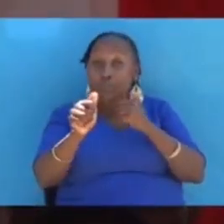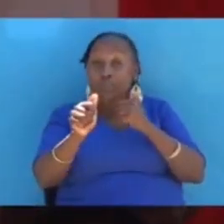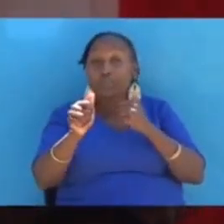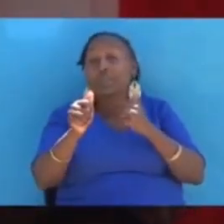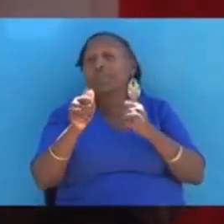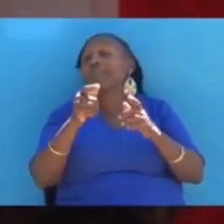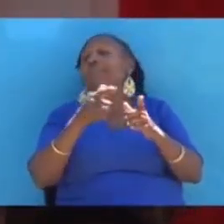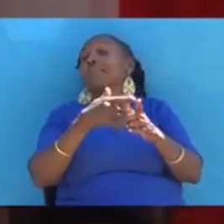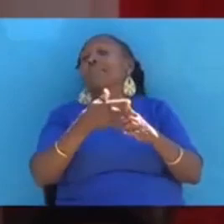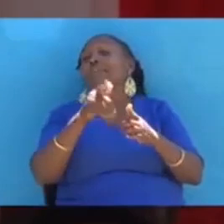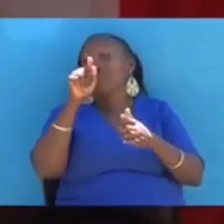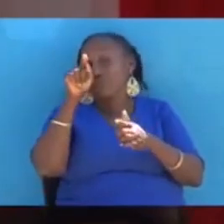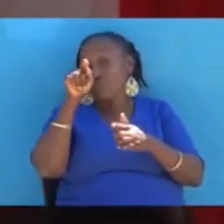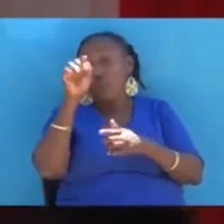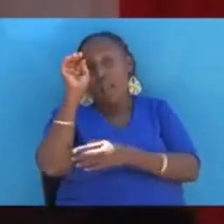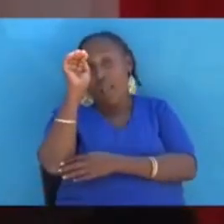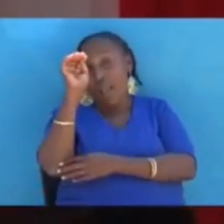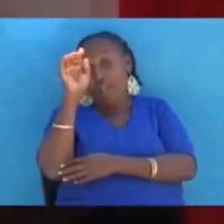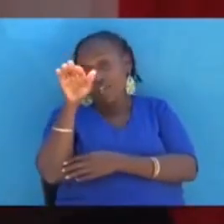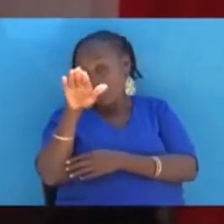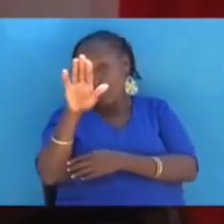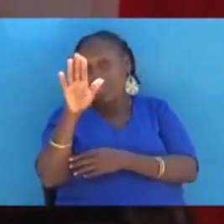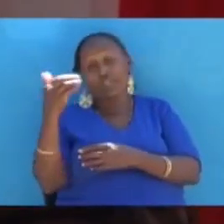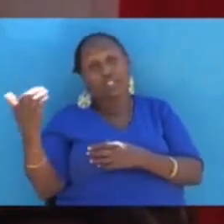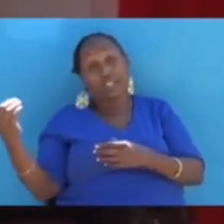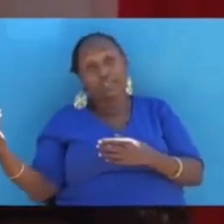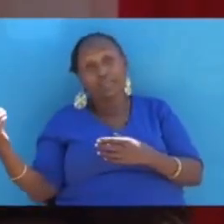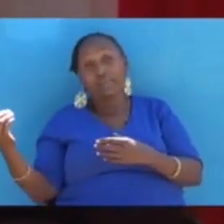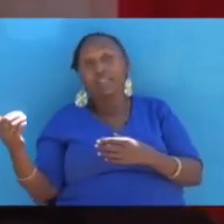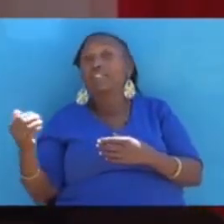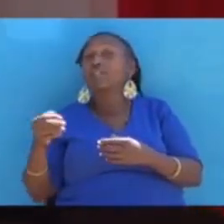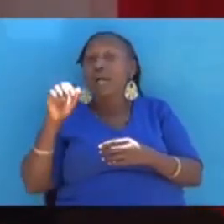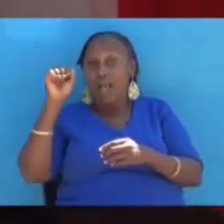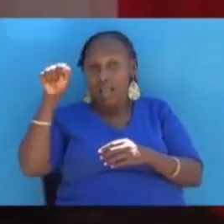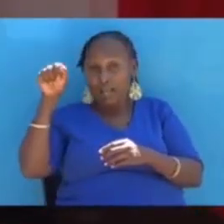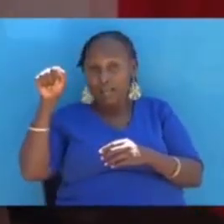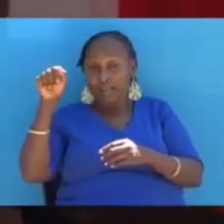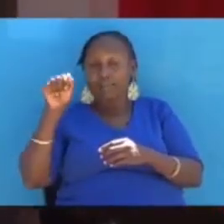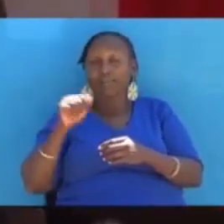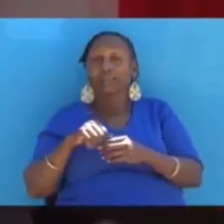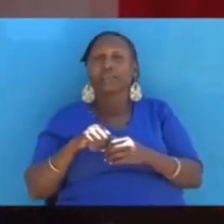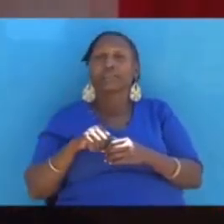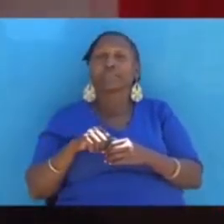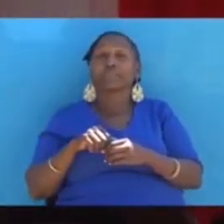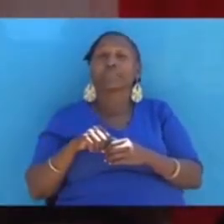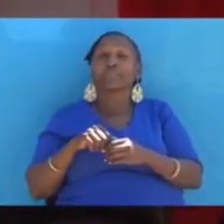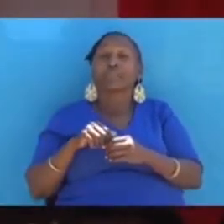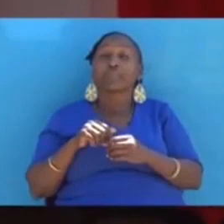wageni, mtoto wenu muulize swali. Tumekubaliana? Kae chini.